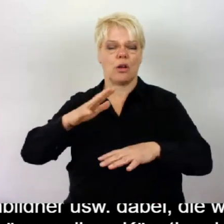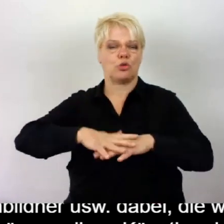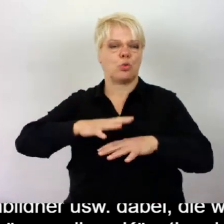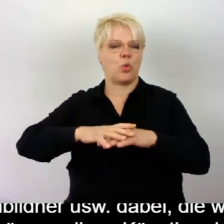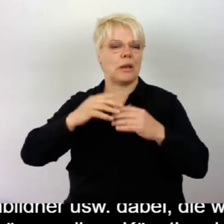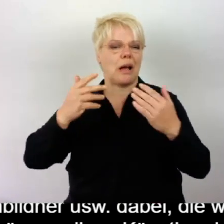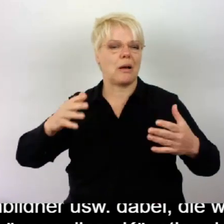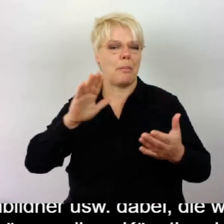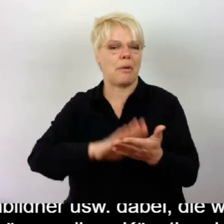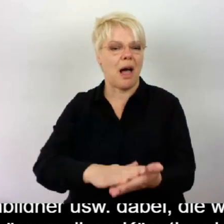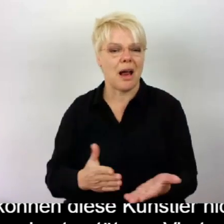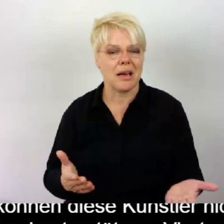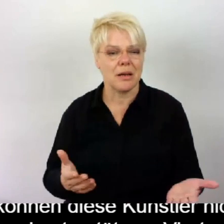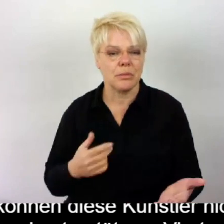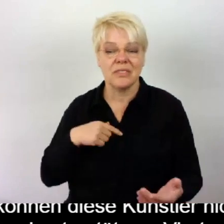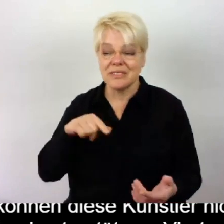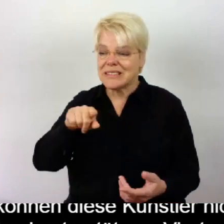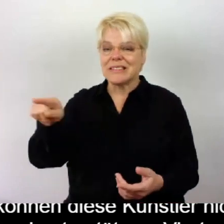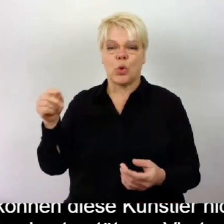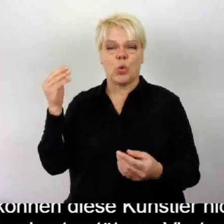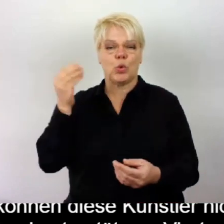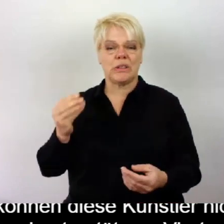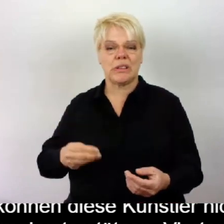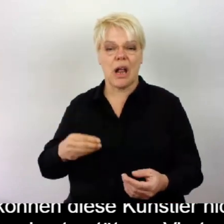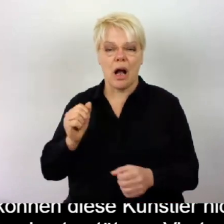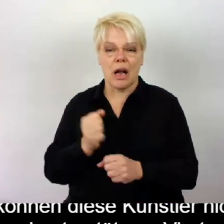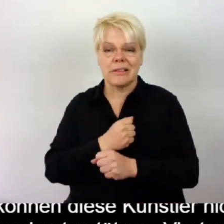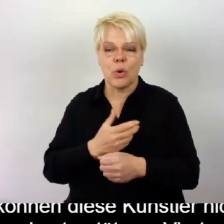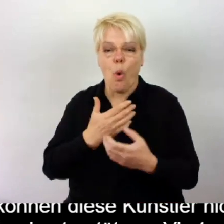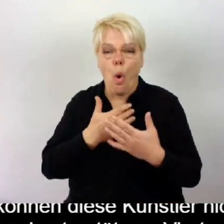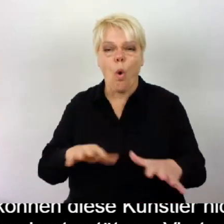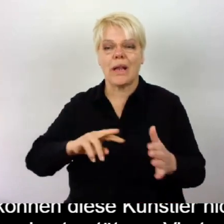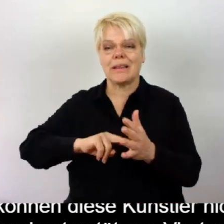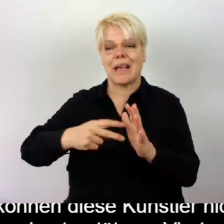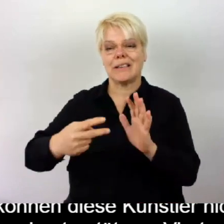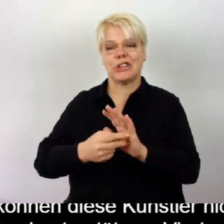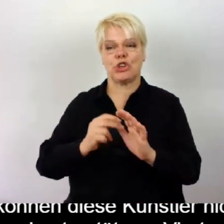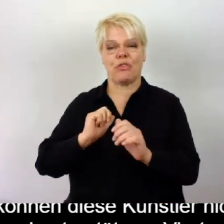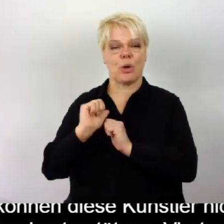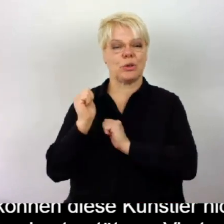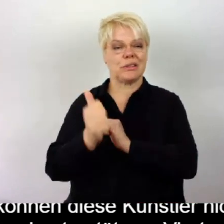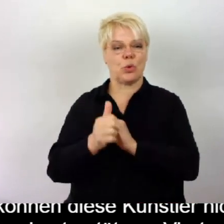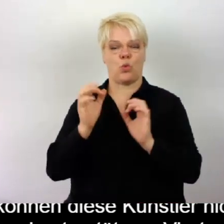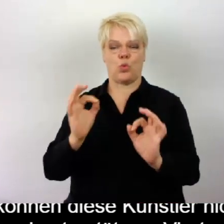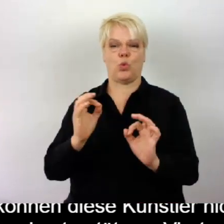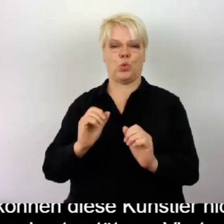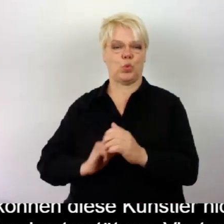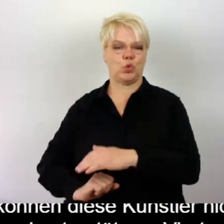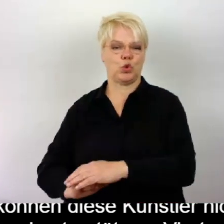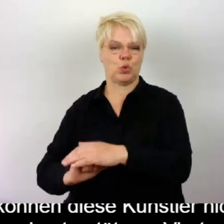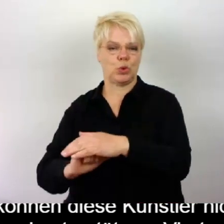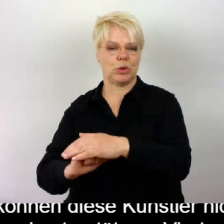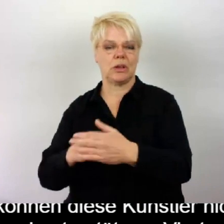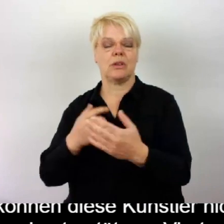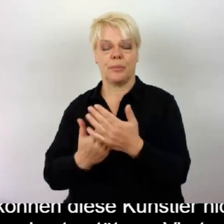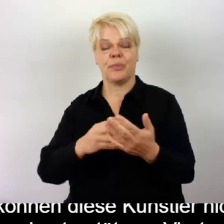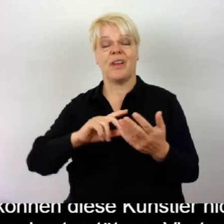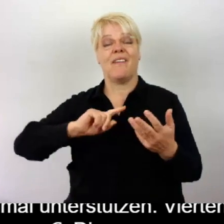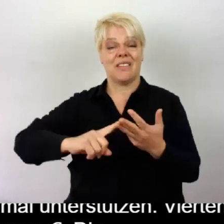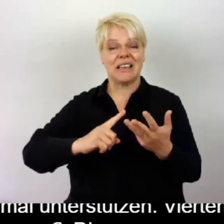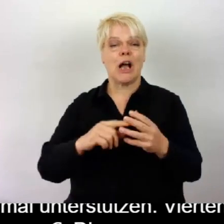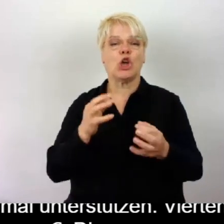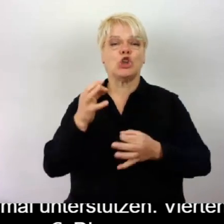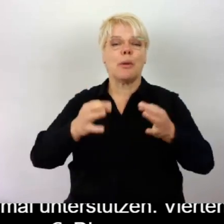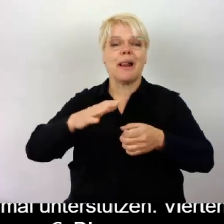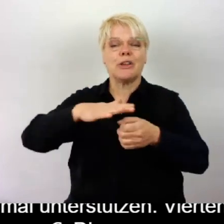Theater, Kunst, Kleinkunst, Musik und Kabarett langfristig und helfen ihnen so durch die Krise. Till Hoffmann war hier ein ganz wichtiger Gesprächspartner für